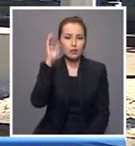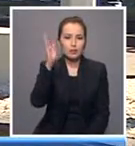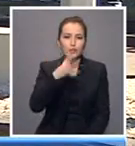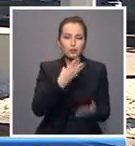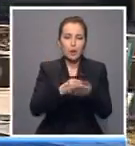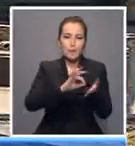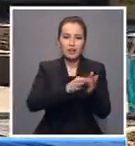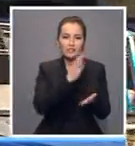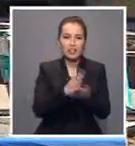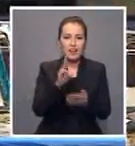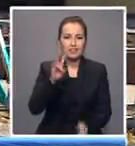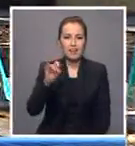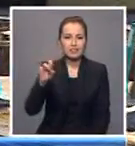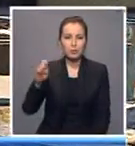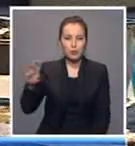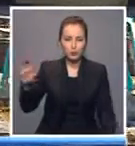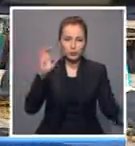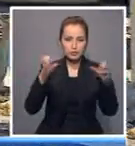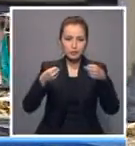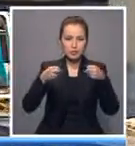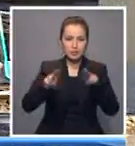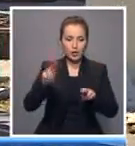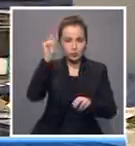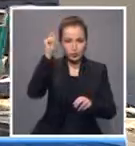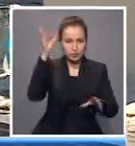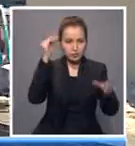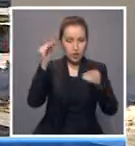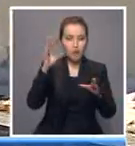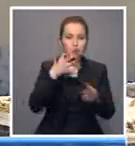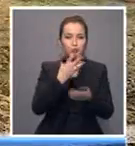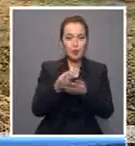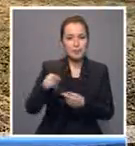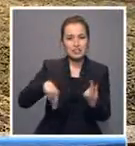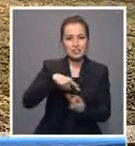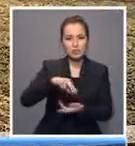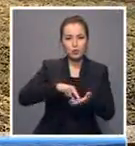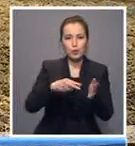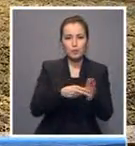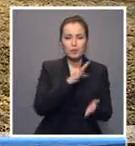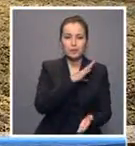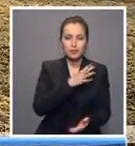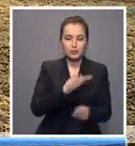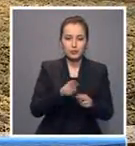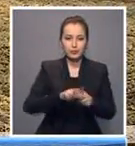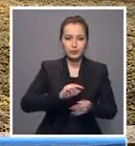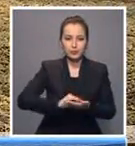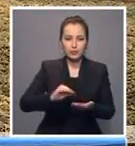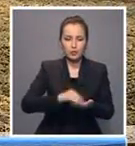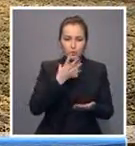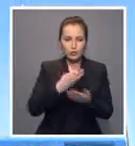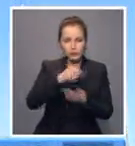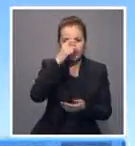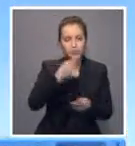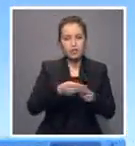Енді Назарбаев университетінде өткен арнайы курстарын тәмамдап, бизнес жоспарын жасады. Айтуынша, еңбек еселі болу үшін тынбай тер төгу